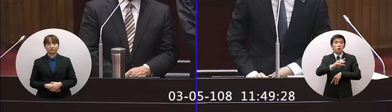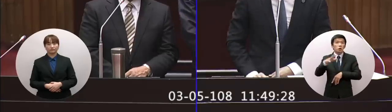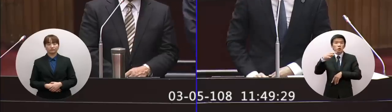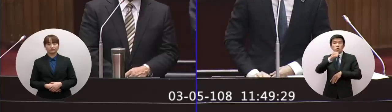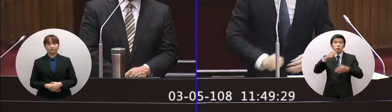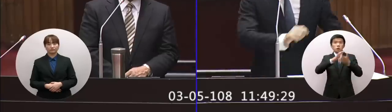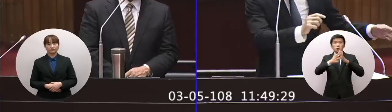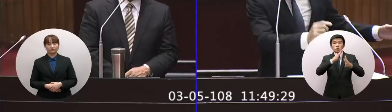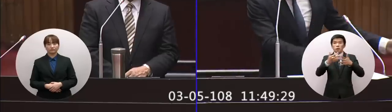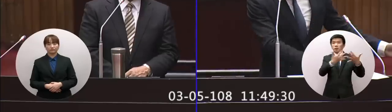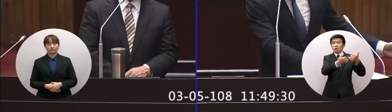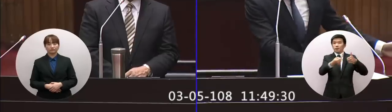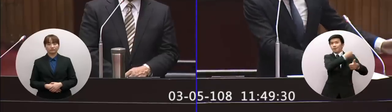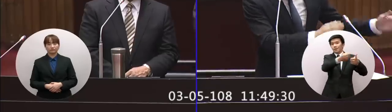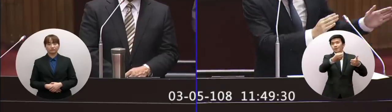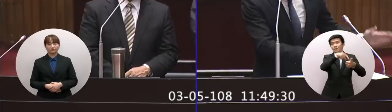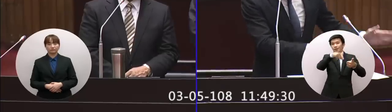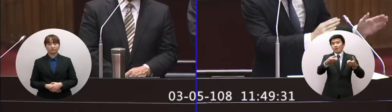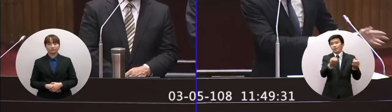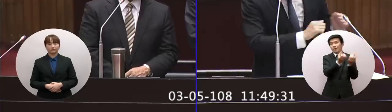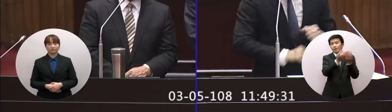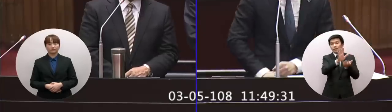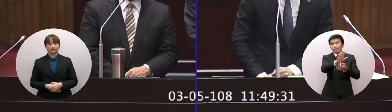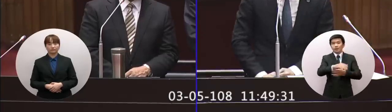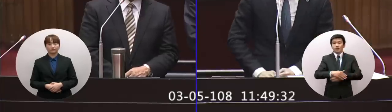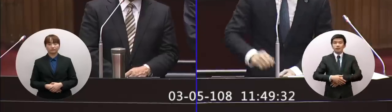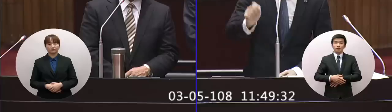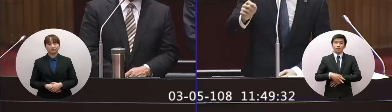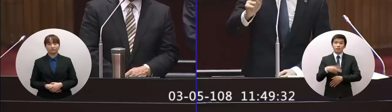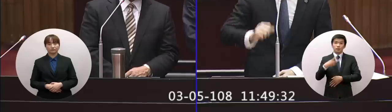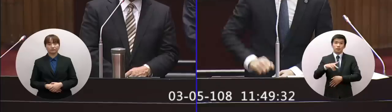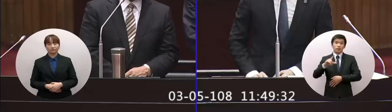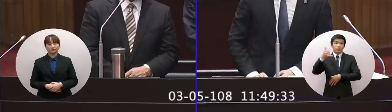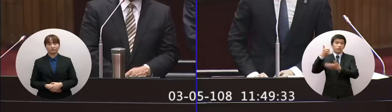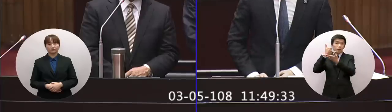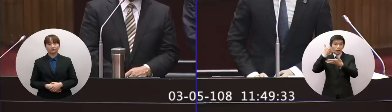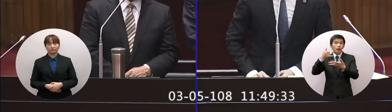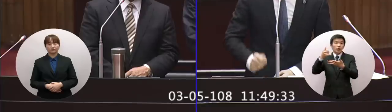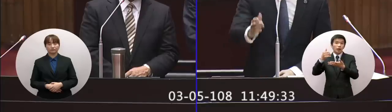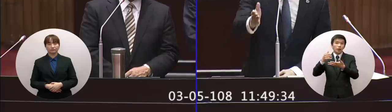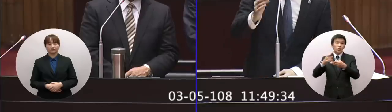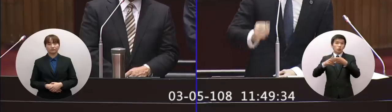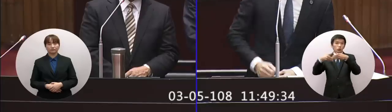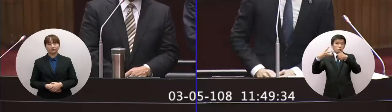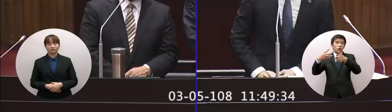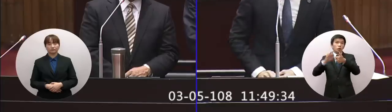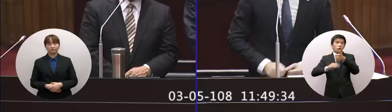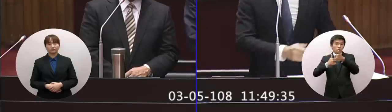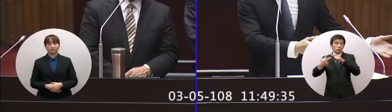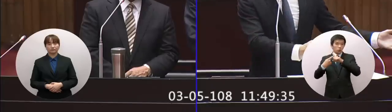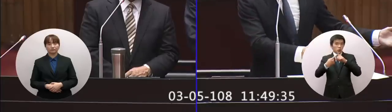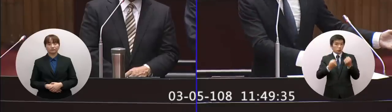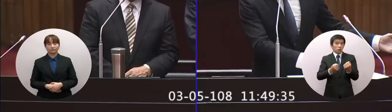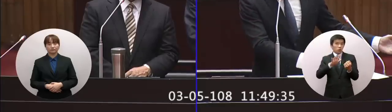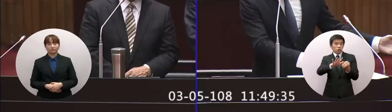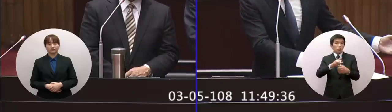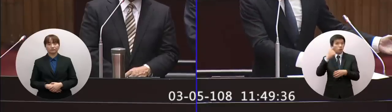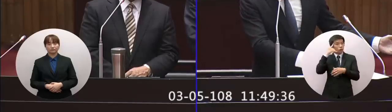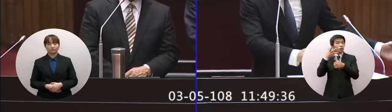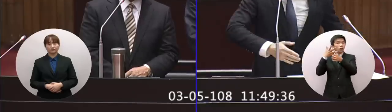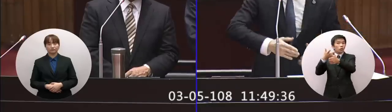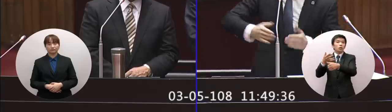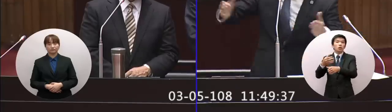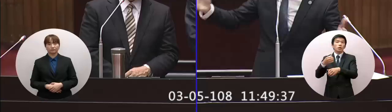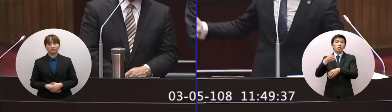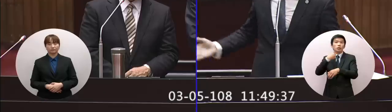湾学生的代志，现场上海台办主任李文辉嘛伫现场。我想要问院长，即、这个台办主